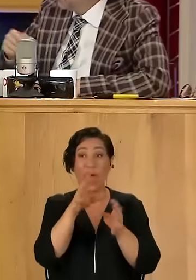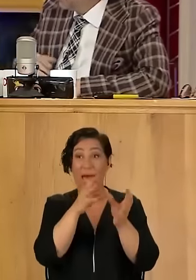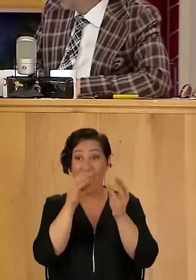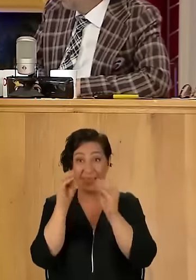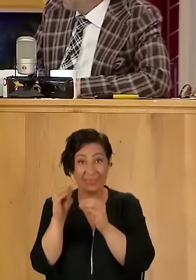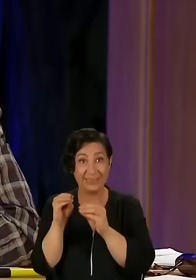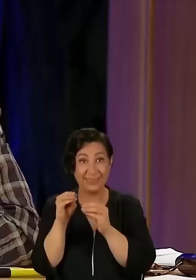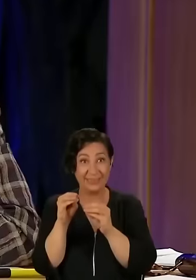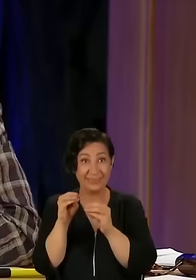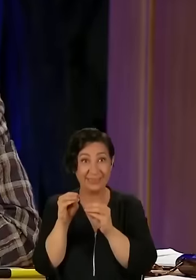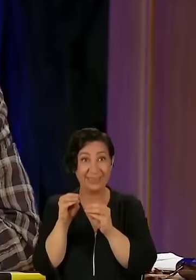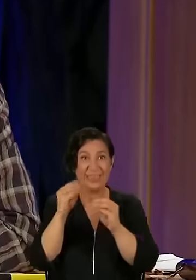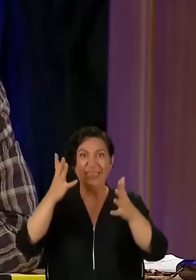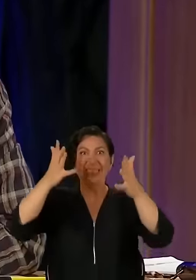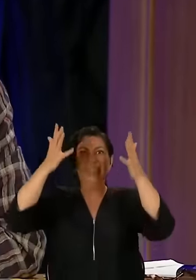alırdın.